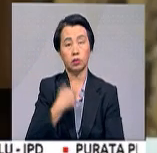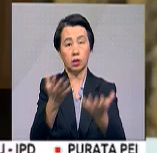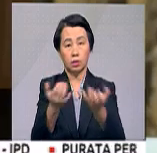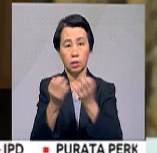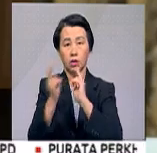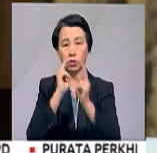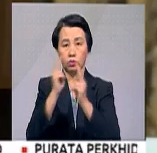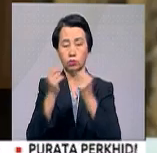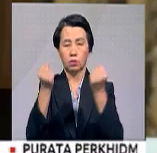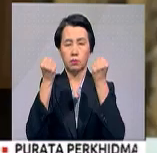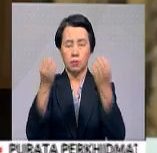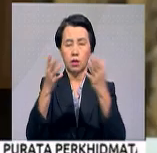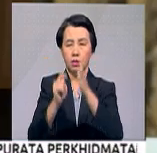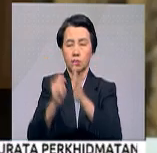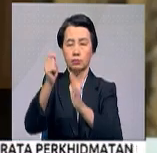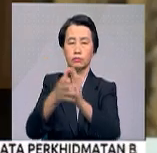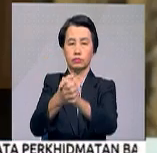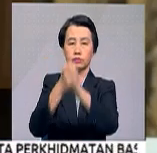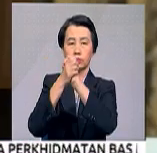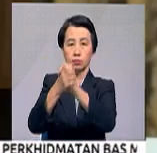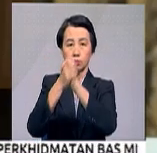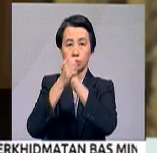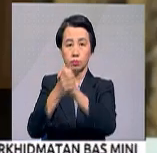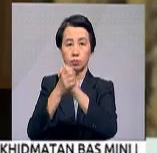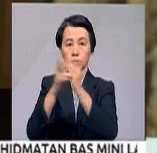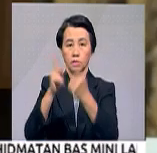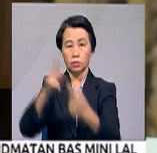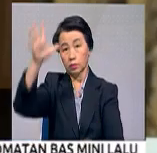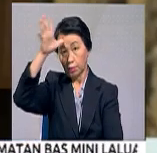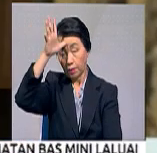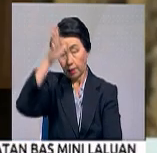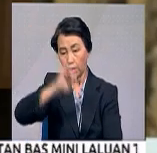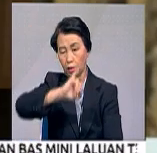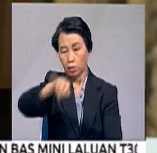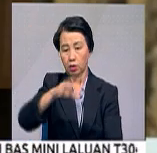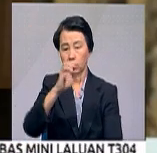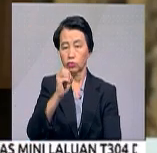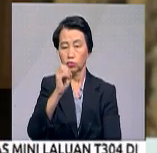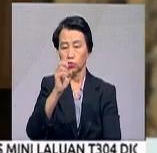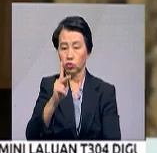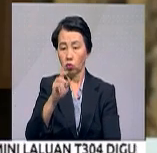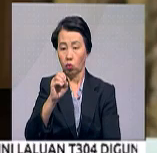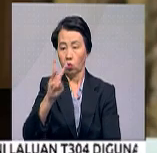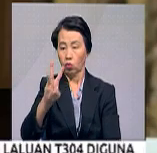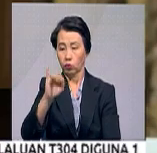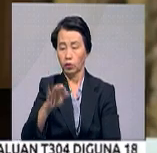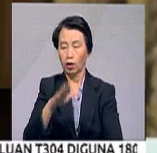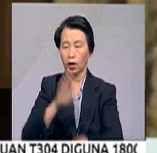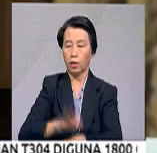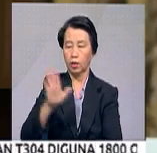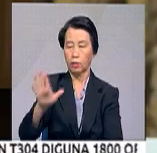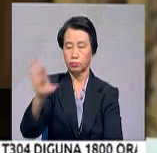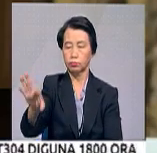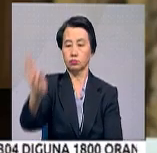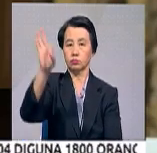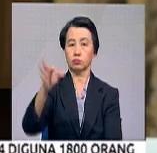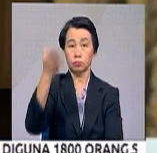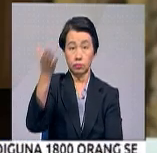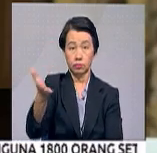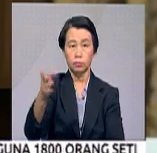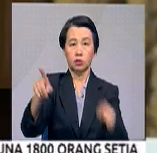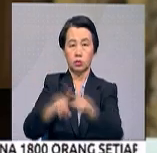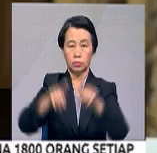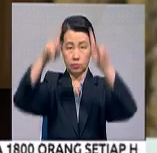mengucapkan setinggi-tinggi tahniah kepada Bapa Joko Widodo di atas pelantikan beliau